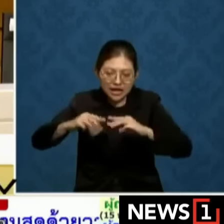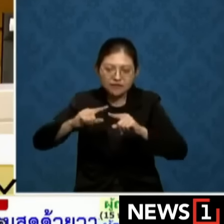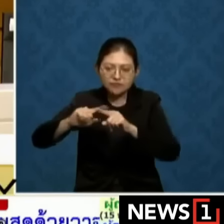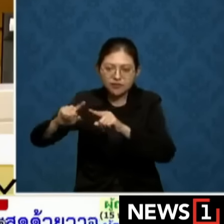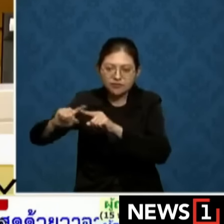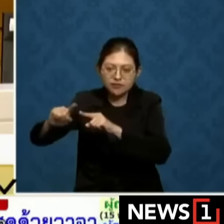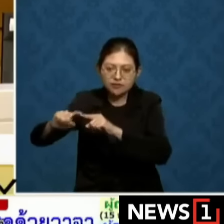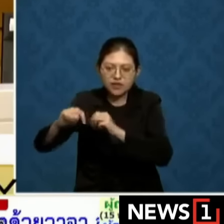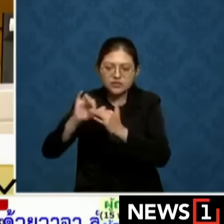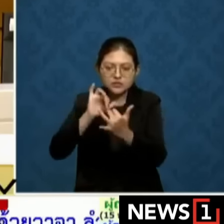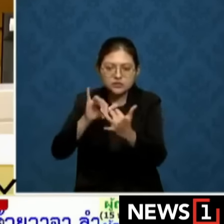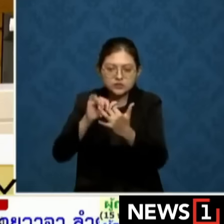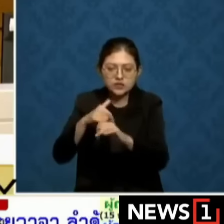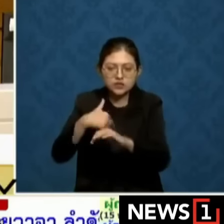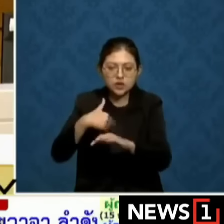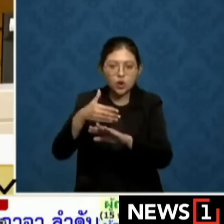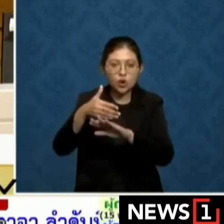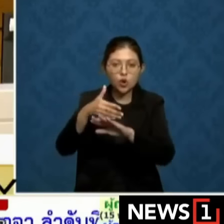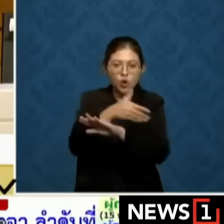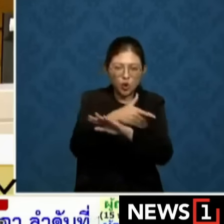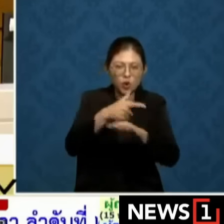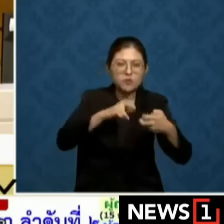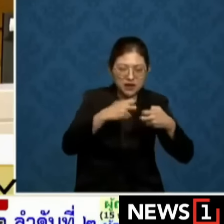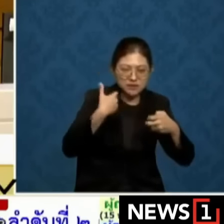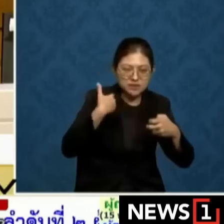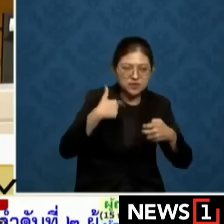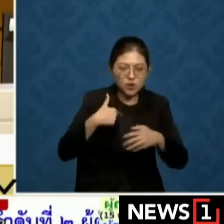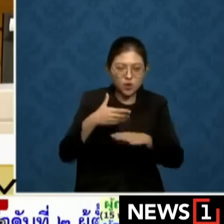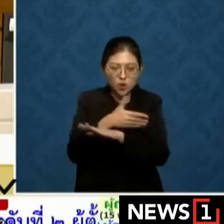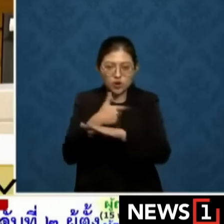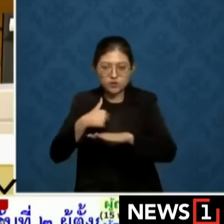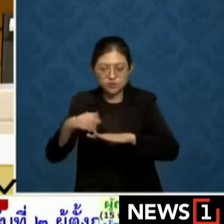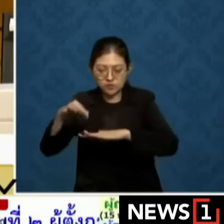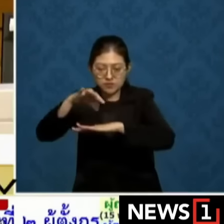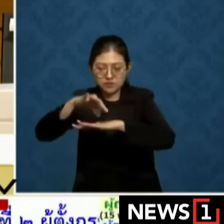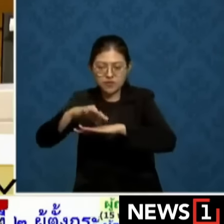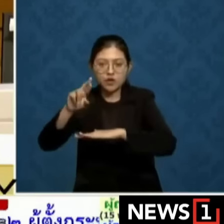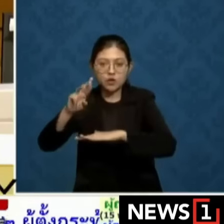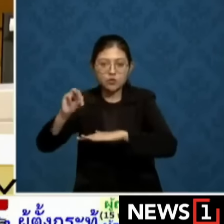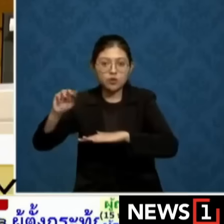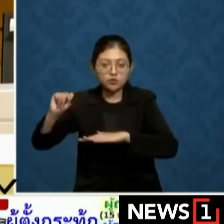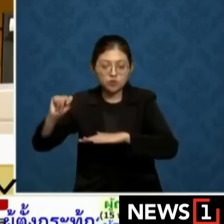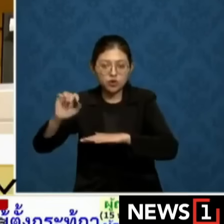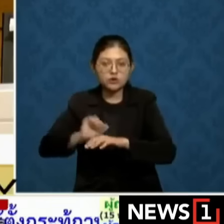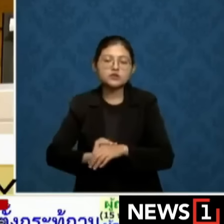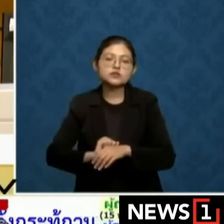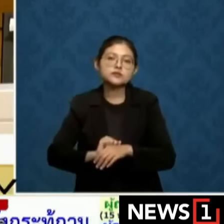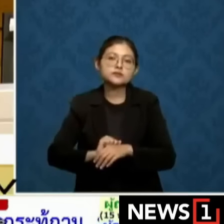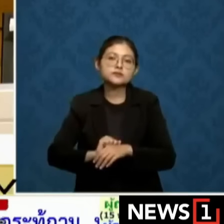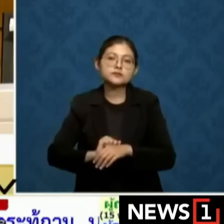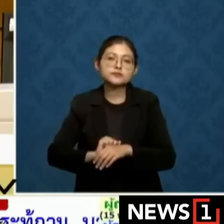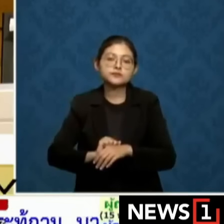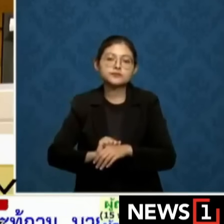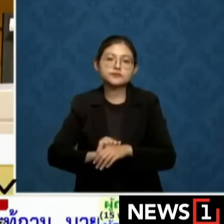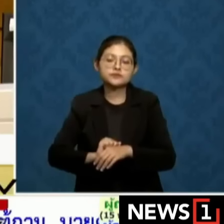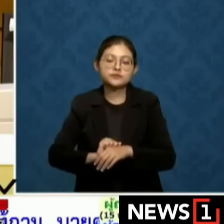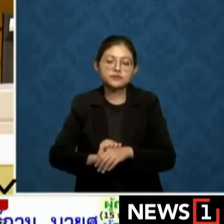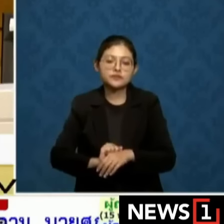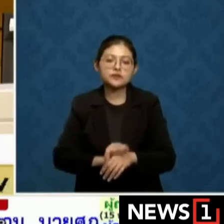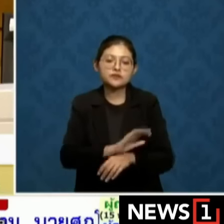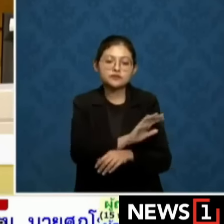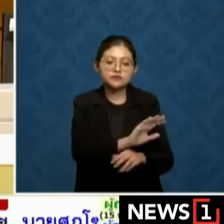ต่ต้องมีเงินนำส่งคลังดูแลประชาชนไม่ให้แบกภาระค่าไฟ4บาท18งวดปัจจุบันเนี่ยประชาชนก็พอใจไม่จริ